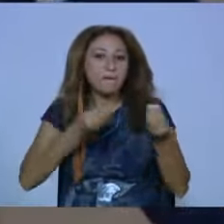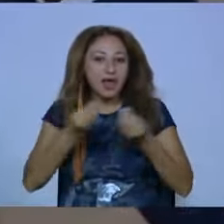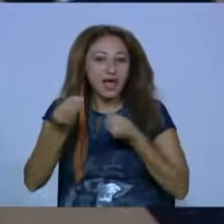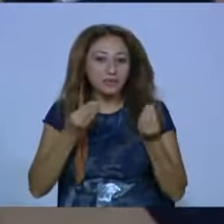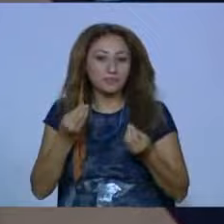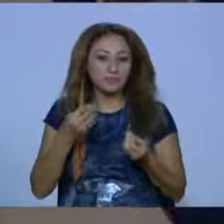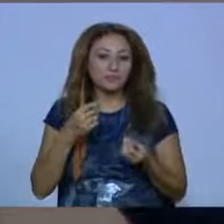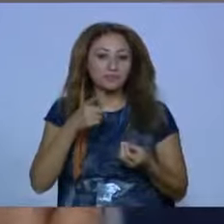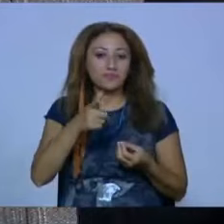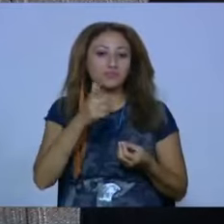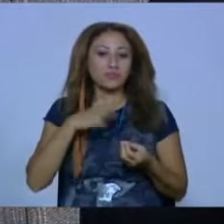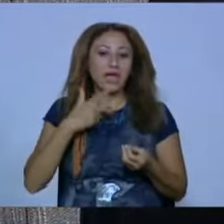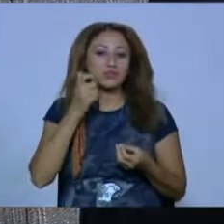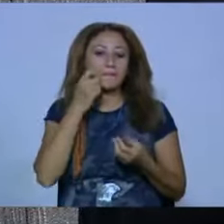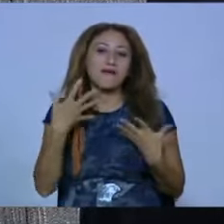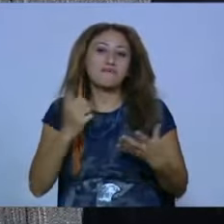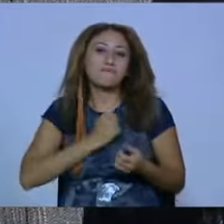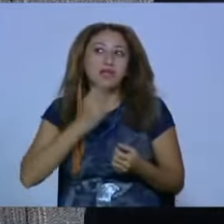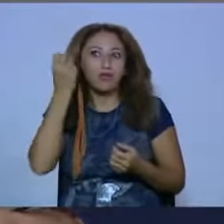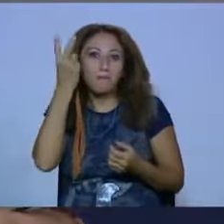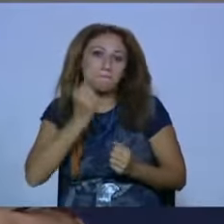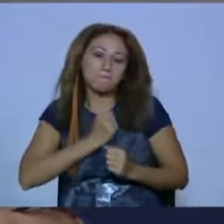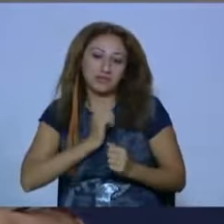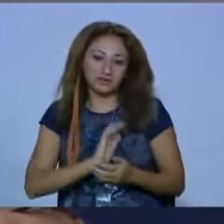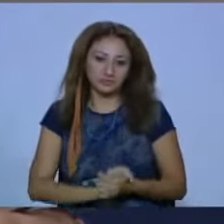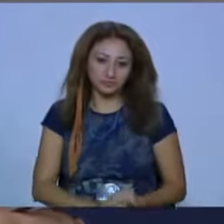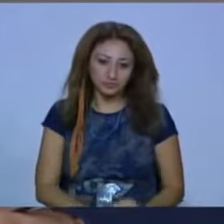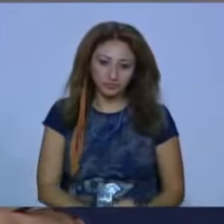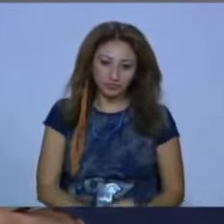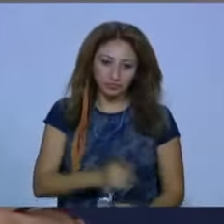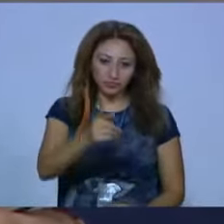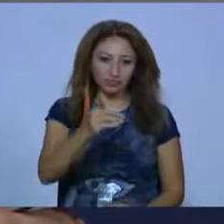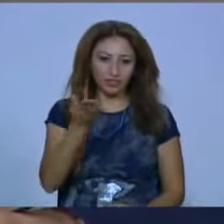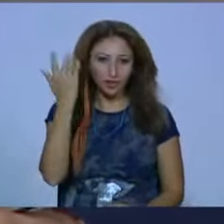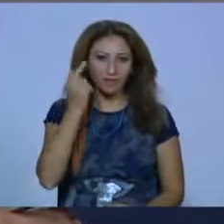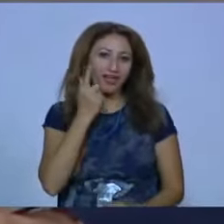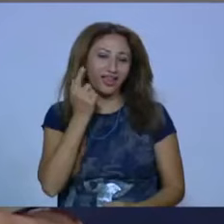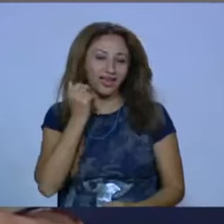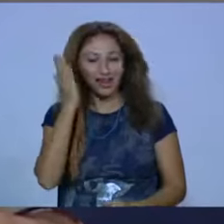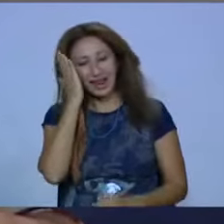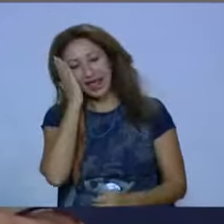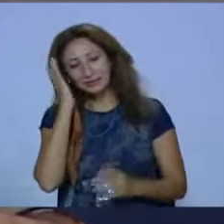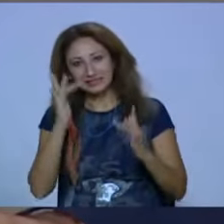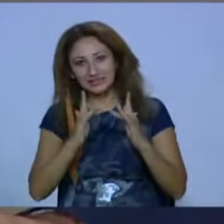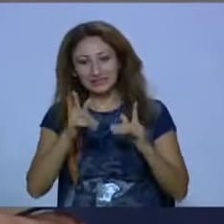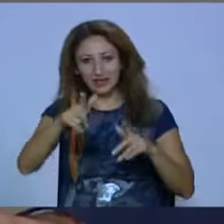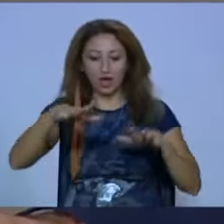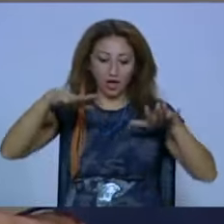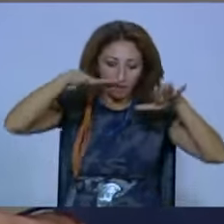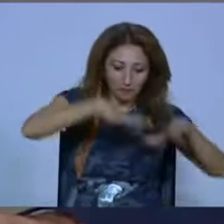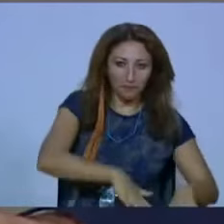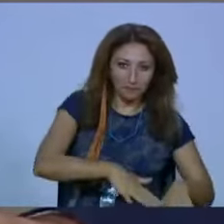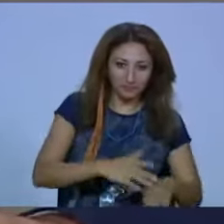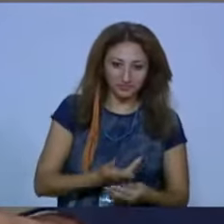مش فاهمين عايزين نعمل ايه. علاء فعلا كان هيفطسك وانا جنبك على السرير، ده كان كنت هروح فيها انا. ده انا حصل لي حاجه غريبه، انا